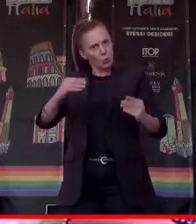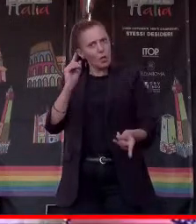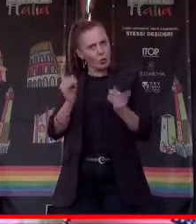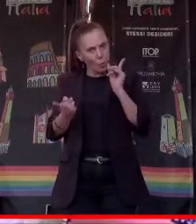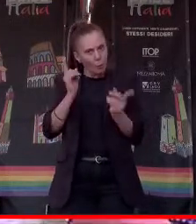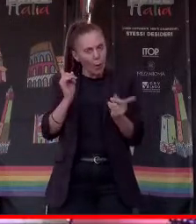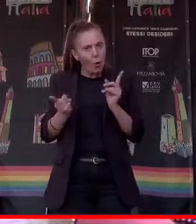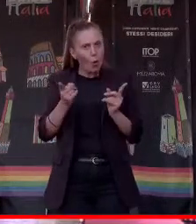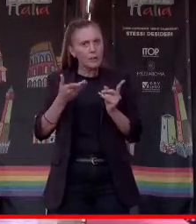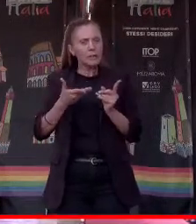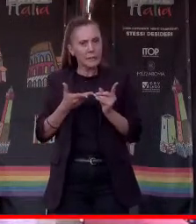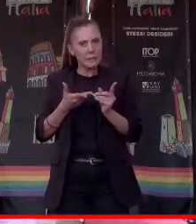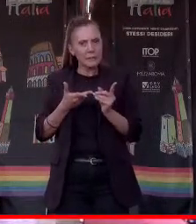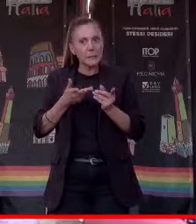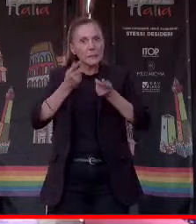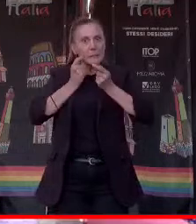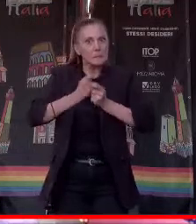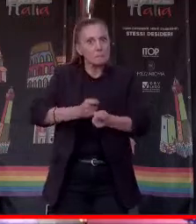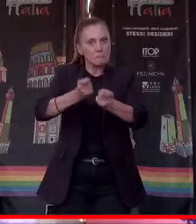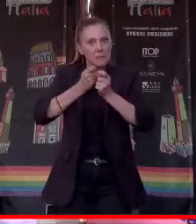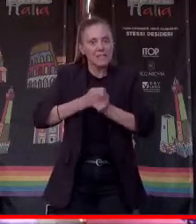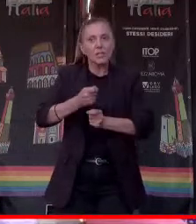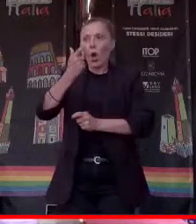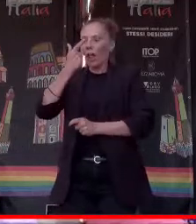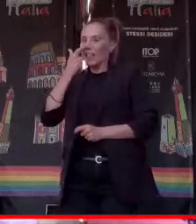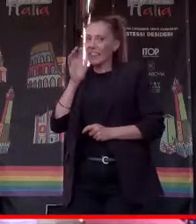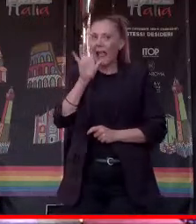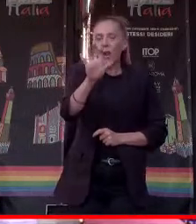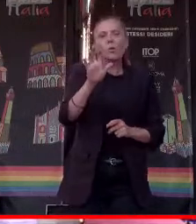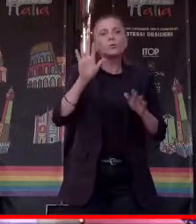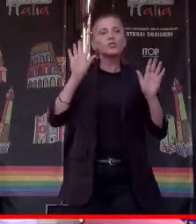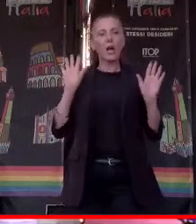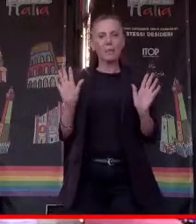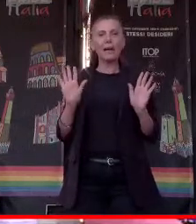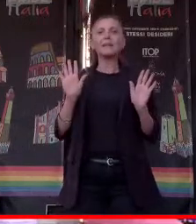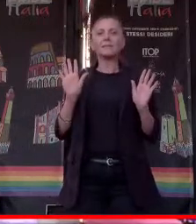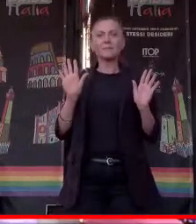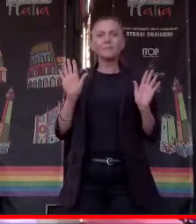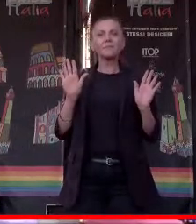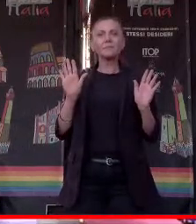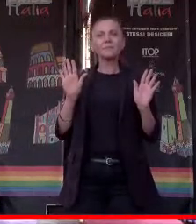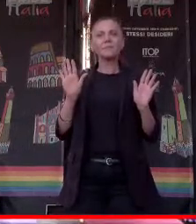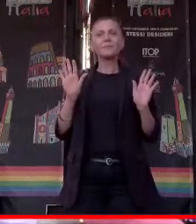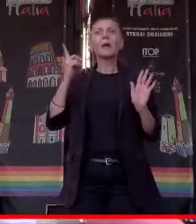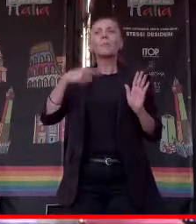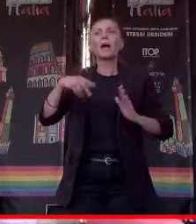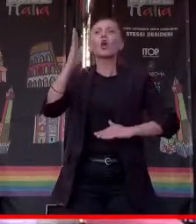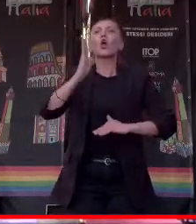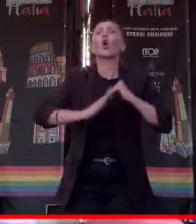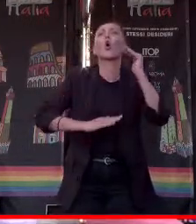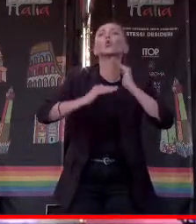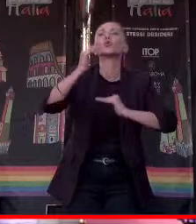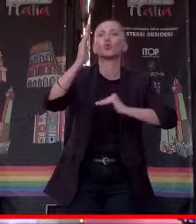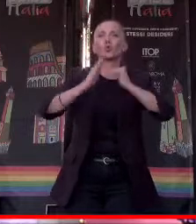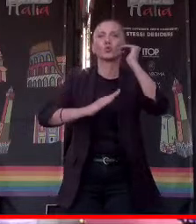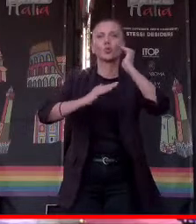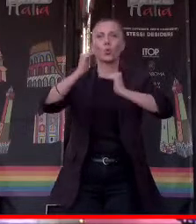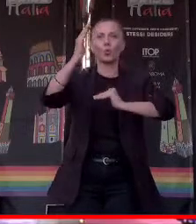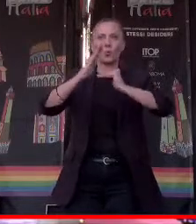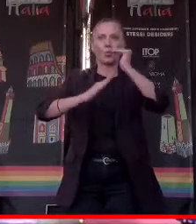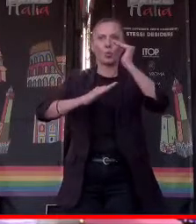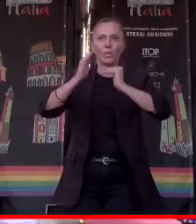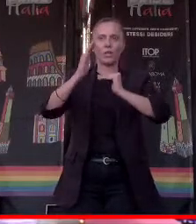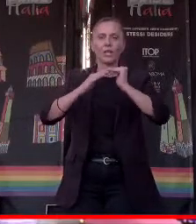uno strumento di pressione, sicuramente di denuncia, ma anche, come dire, per costruire, ecco, vedi, un po'